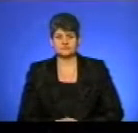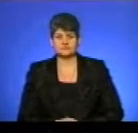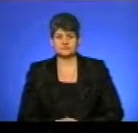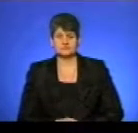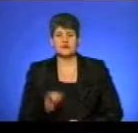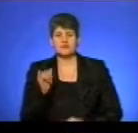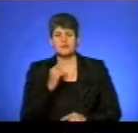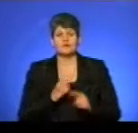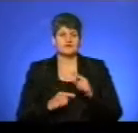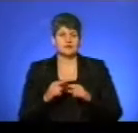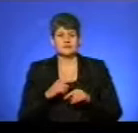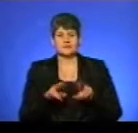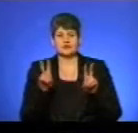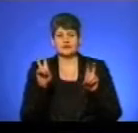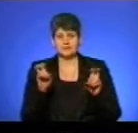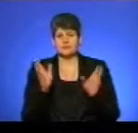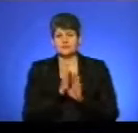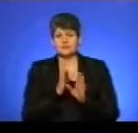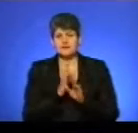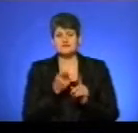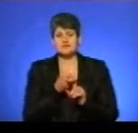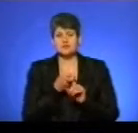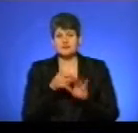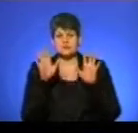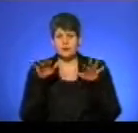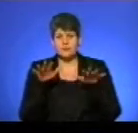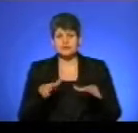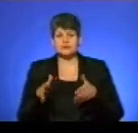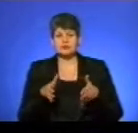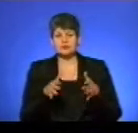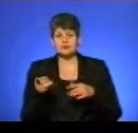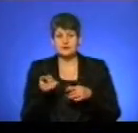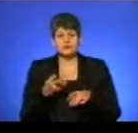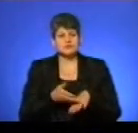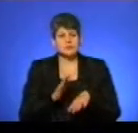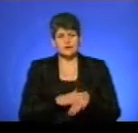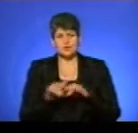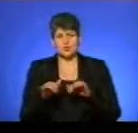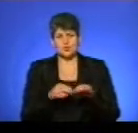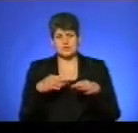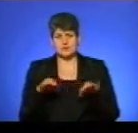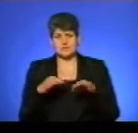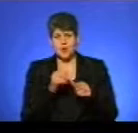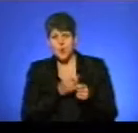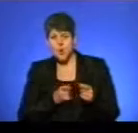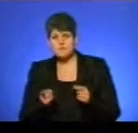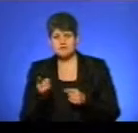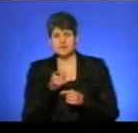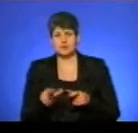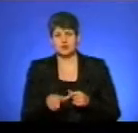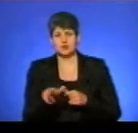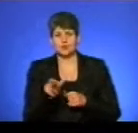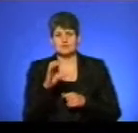І повертаємось до теми негоди. Через снігопади на дорогах Тернополя ускладнився рух транспорту. На об'їзній дорозі на вулиці Степана